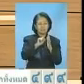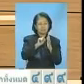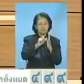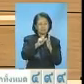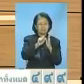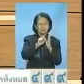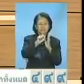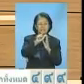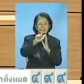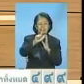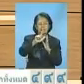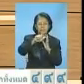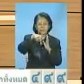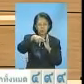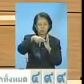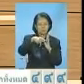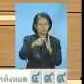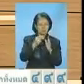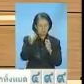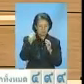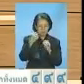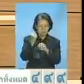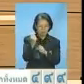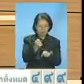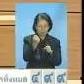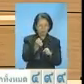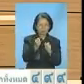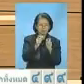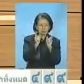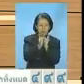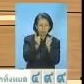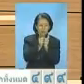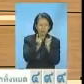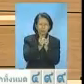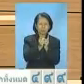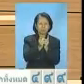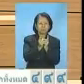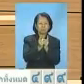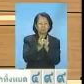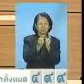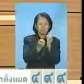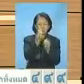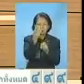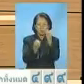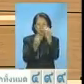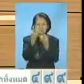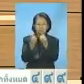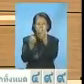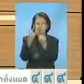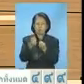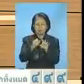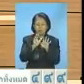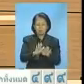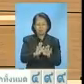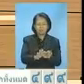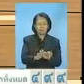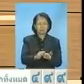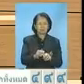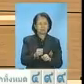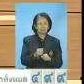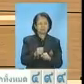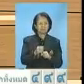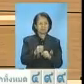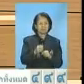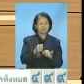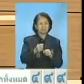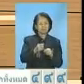นดินเนี่ยของสองที่เนี่ยขุดเจออะไรฮะเจอตอไม้เจอต้นไม้ฝังดินมียี่ห้ออะไร